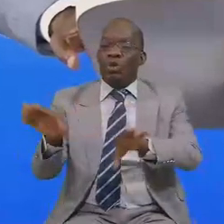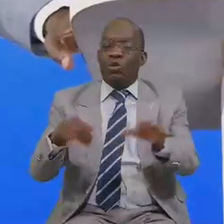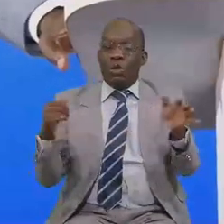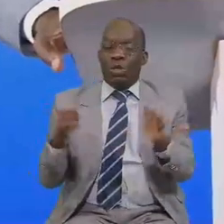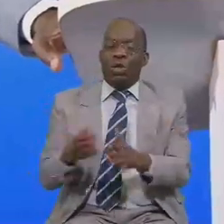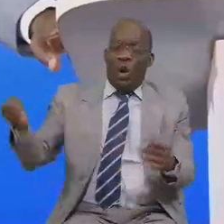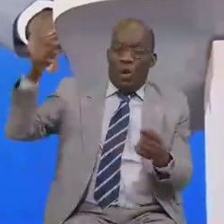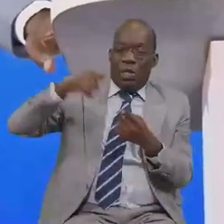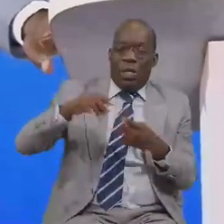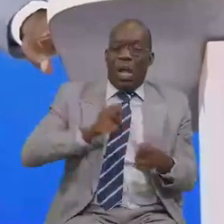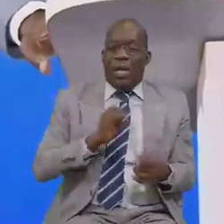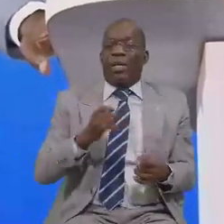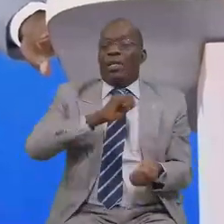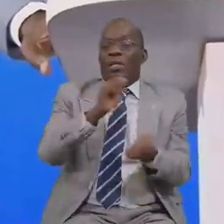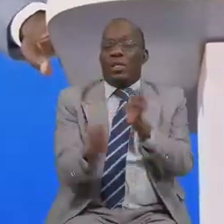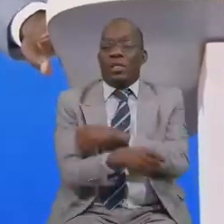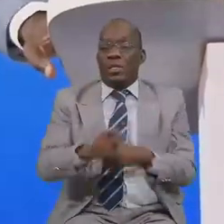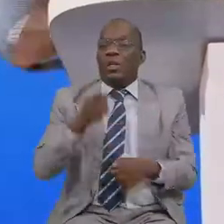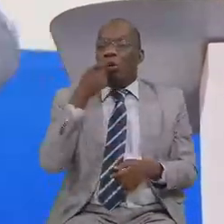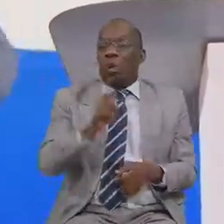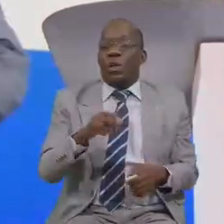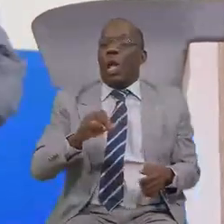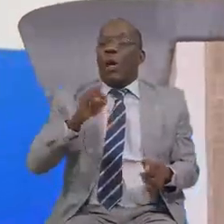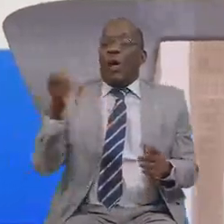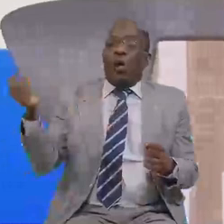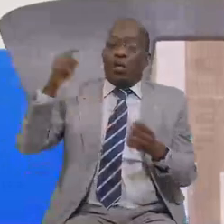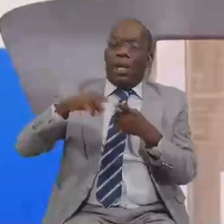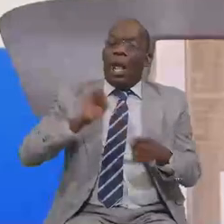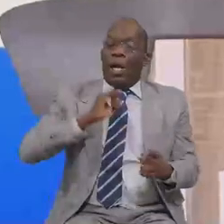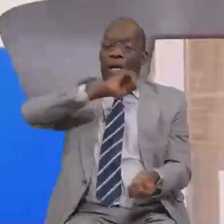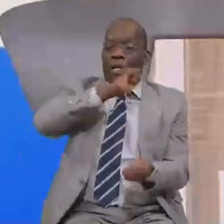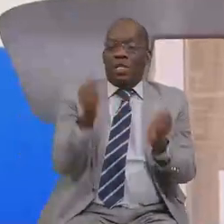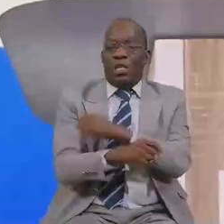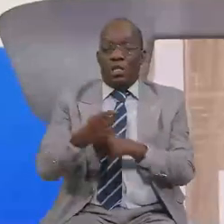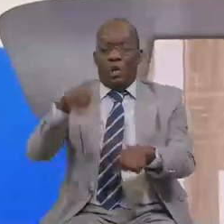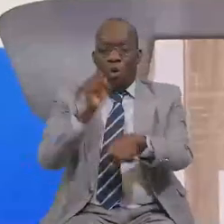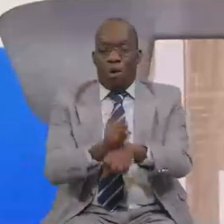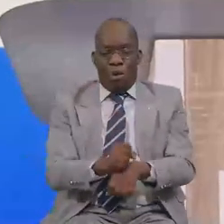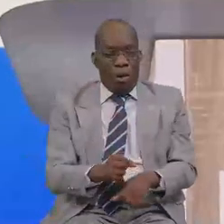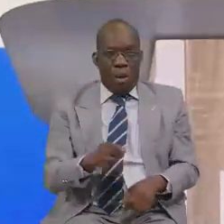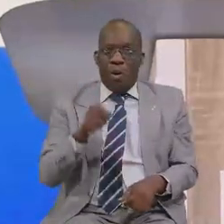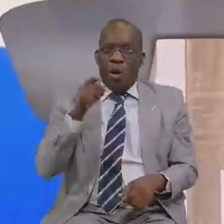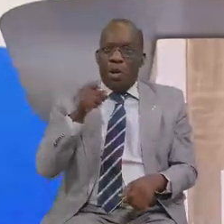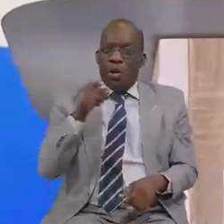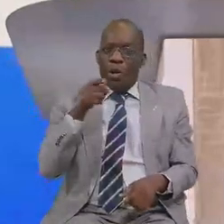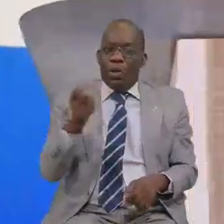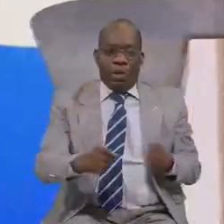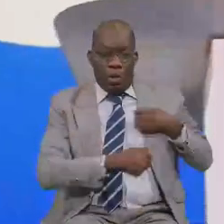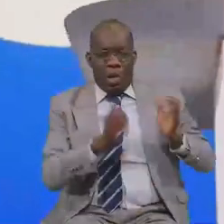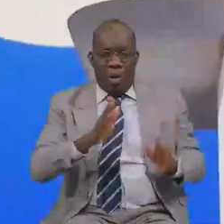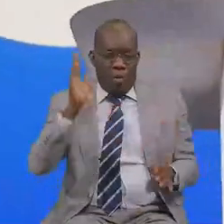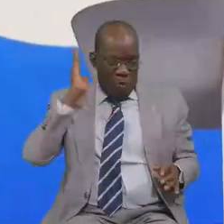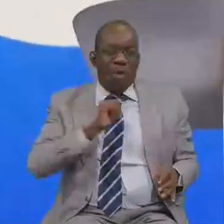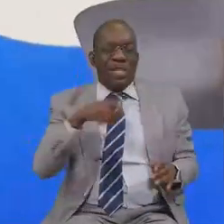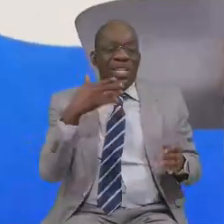le commandement, jusqu'à ce que je change la commission. Il ne dit pas, ah vraiment, en ce moment-là,